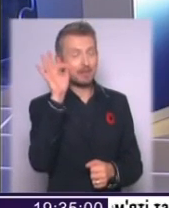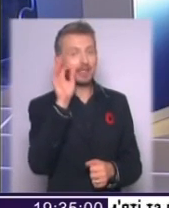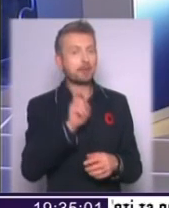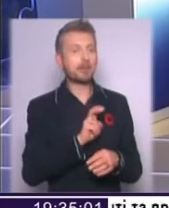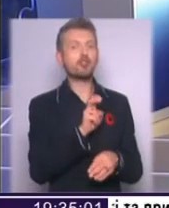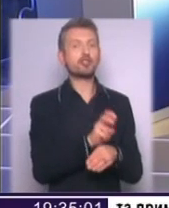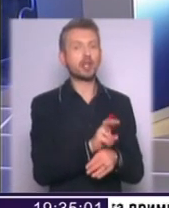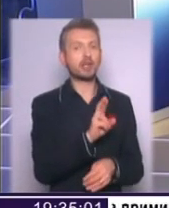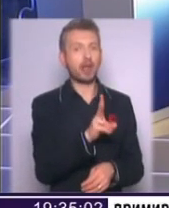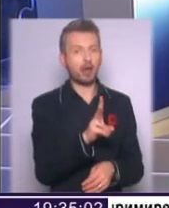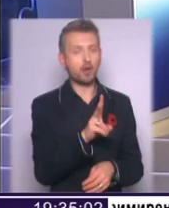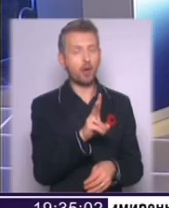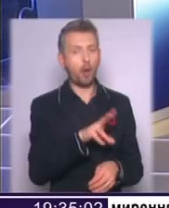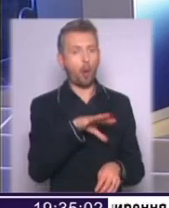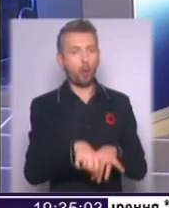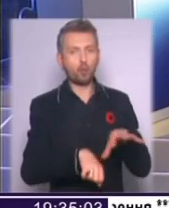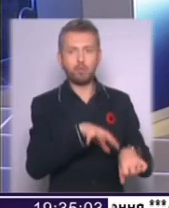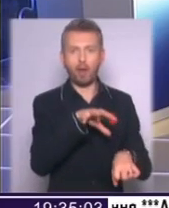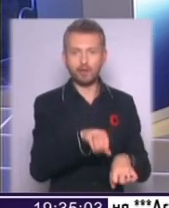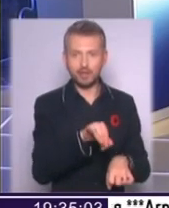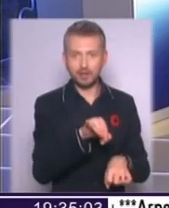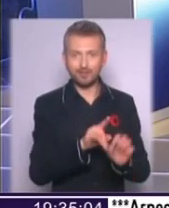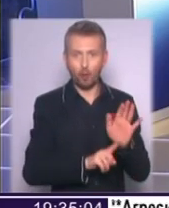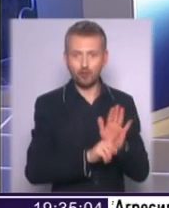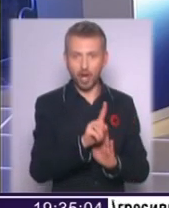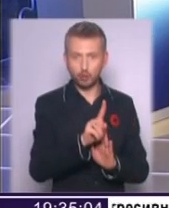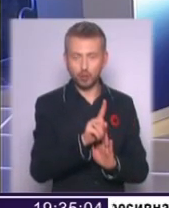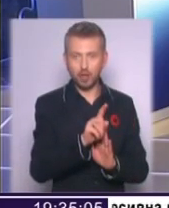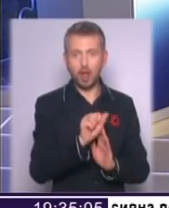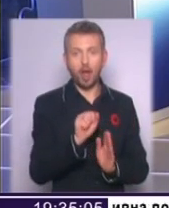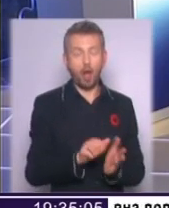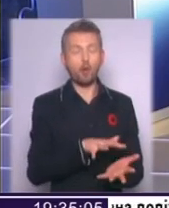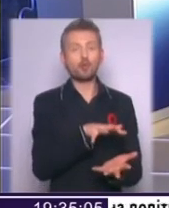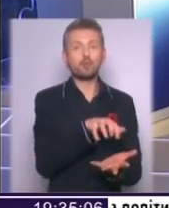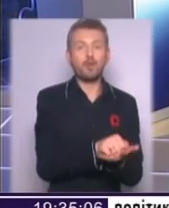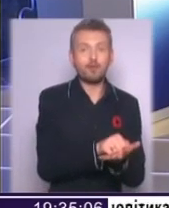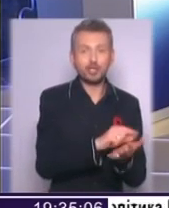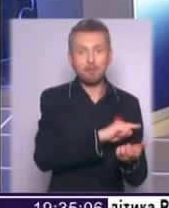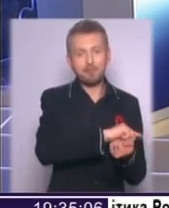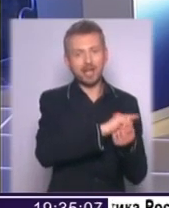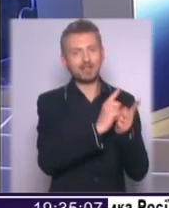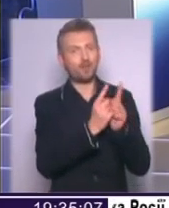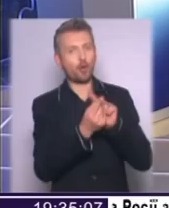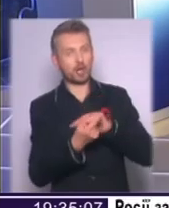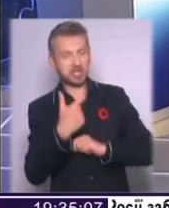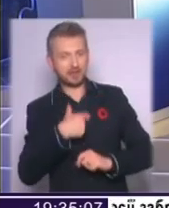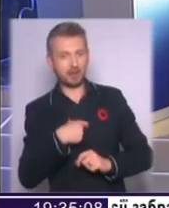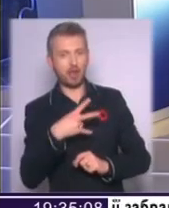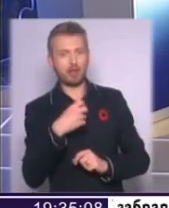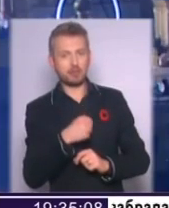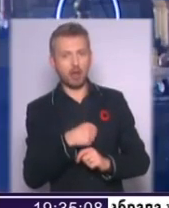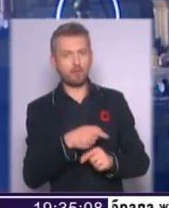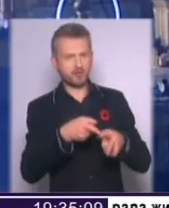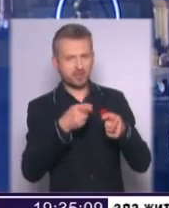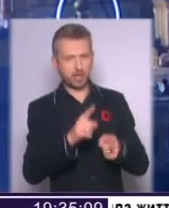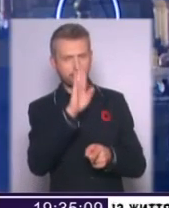як окупанти спочатку, а окупувавши, перетворилися на відвертих ворогів.